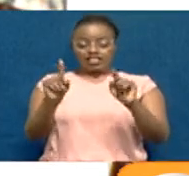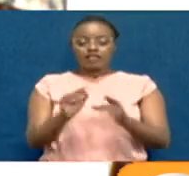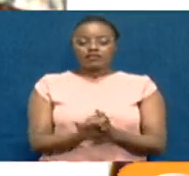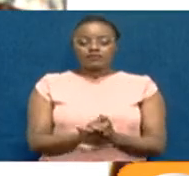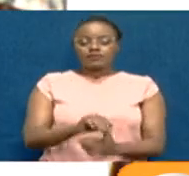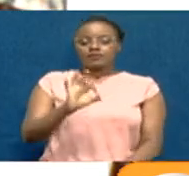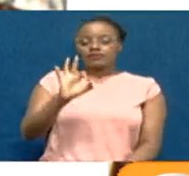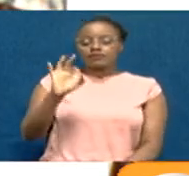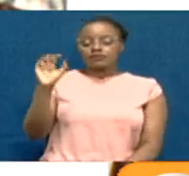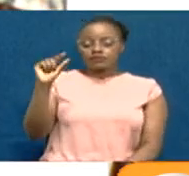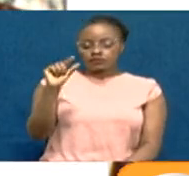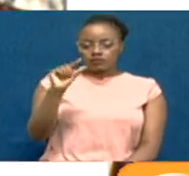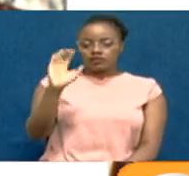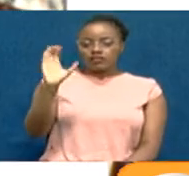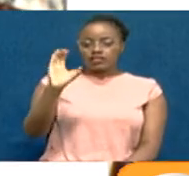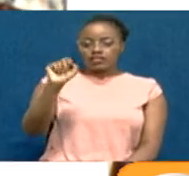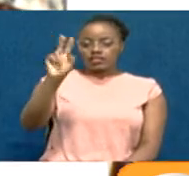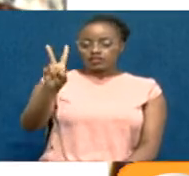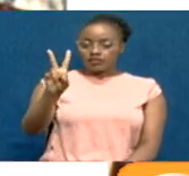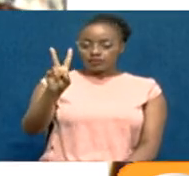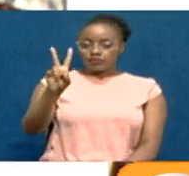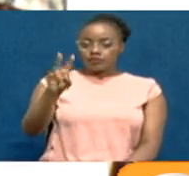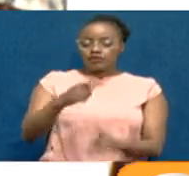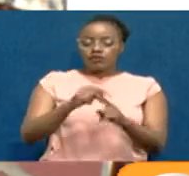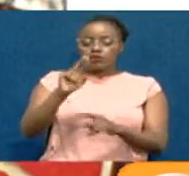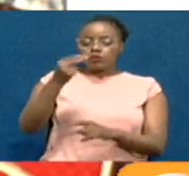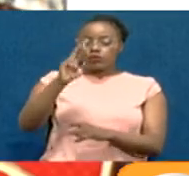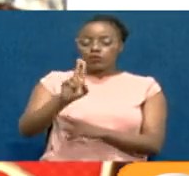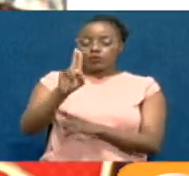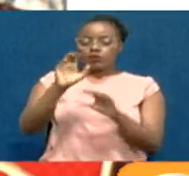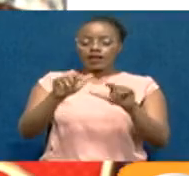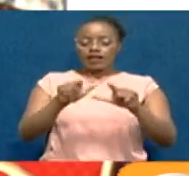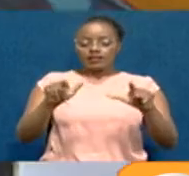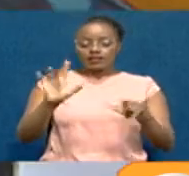Francis Gashuri, Runinga ya Citizen, Uhuru Gardens, Nairobi.